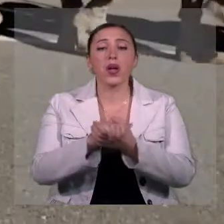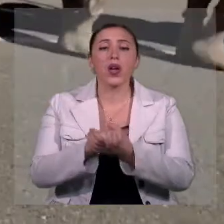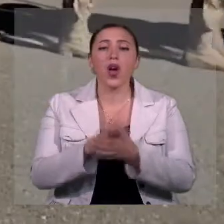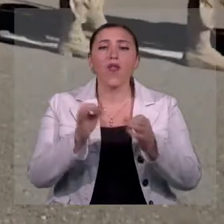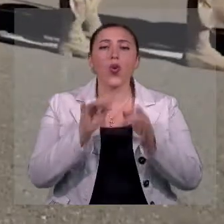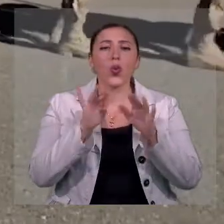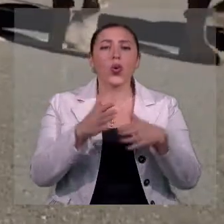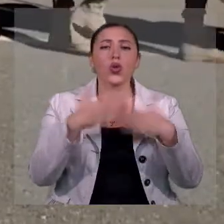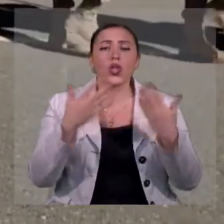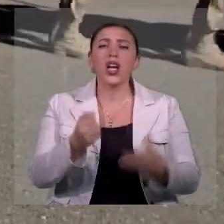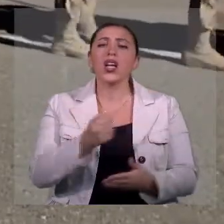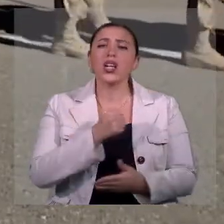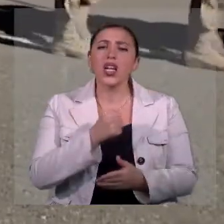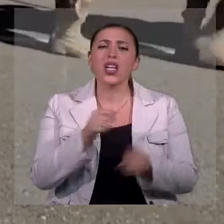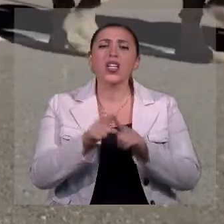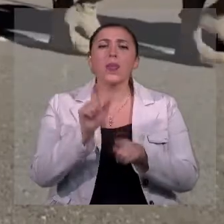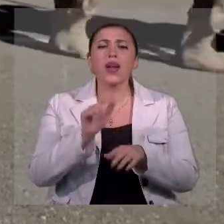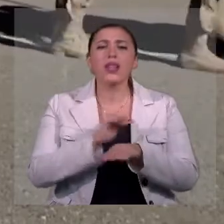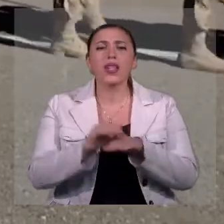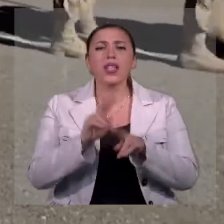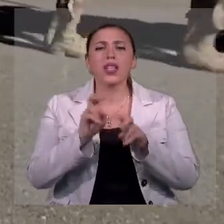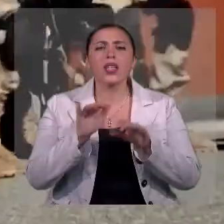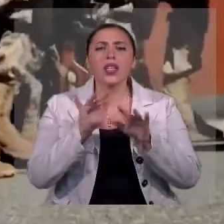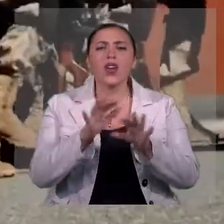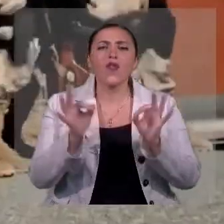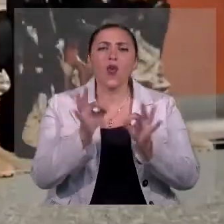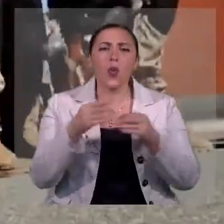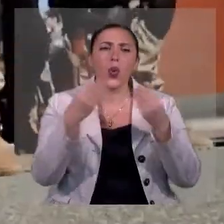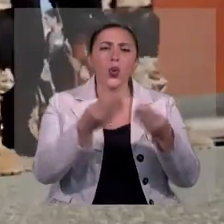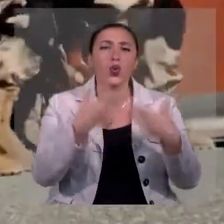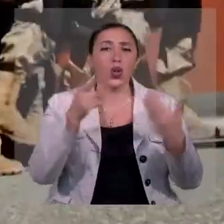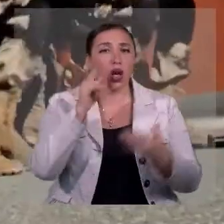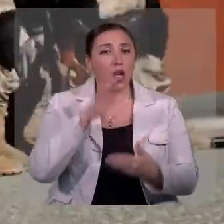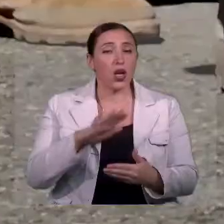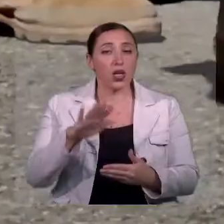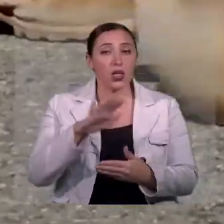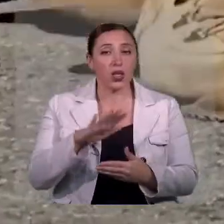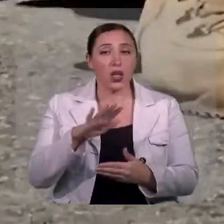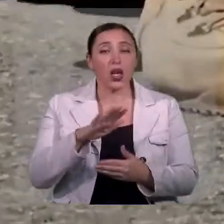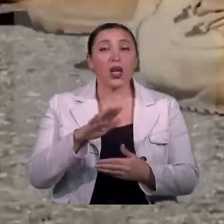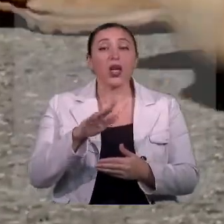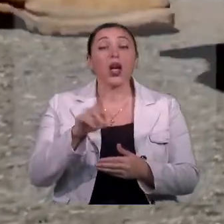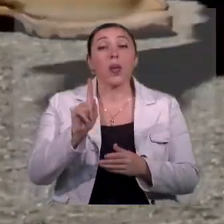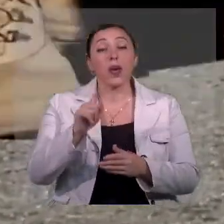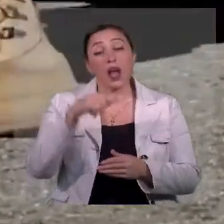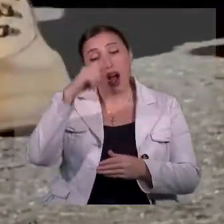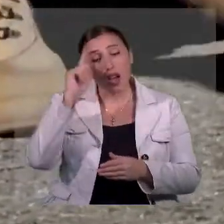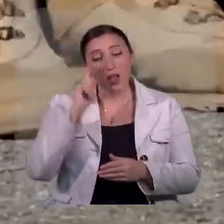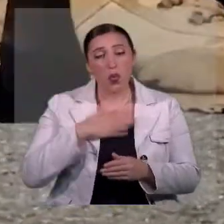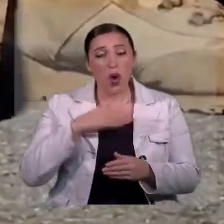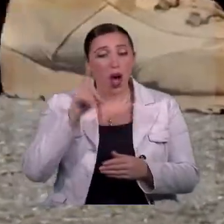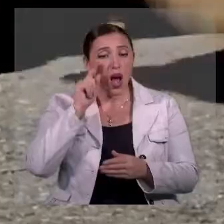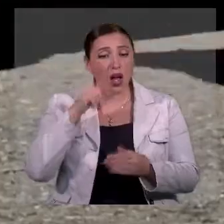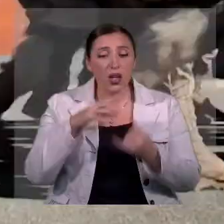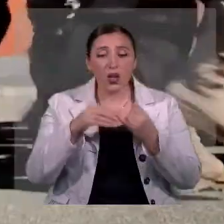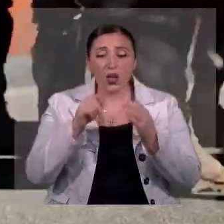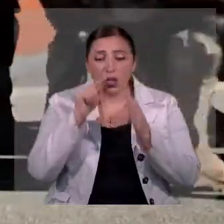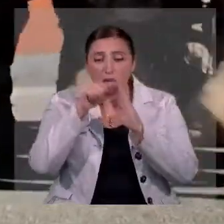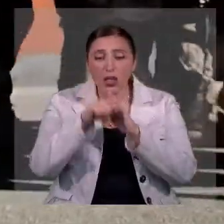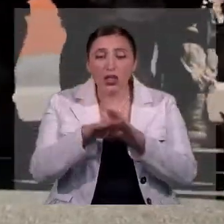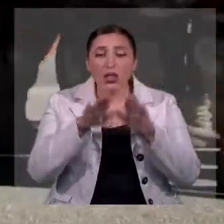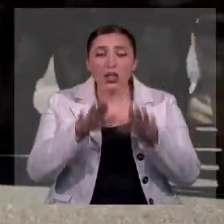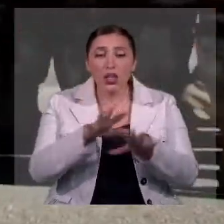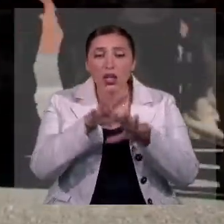ձեռնարկում, ռազմական, անգամ մարդասիրական օգնություն չի տրամադրում Հայաստանին, այն դեպքում, երբ Ադրբեջանը ներխուժել է Հապկանթան պետության